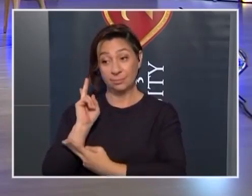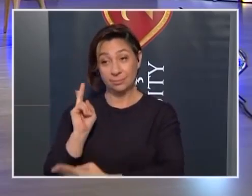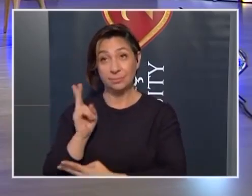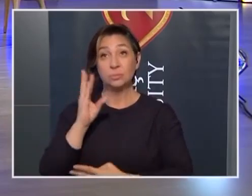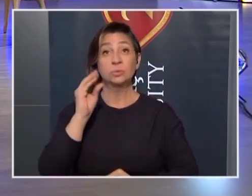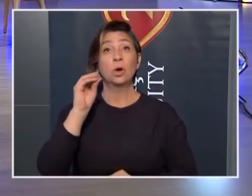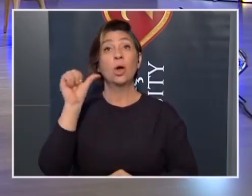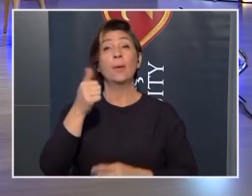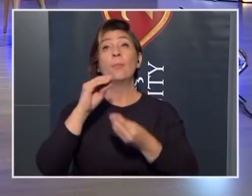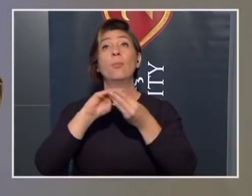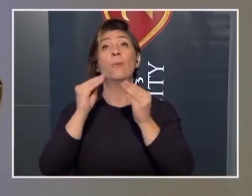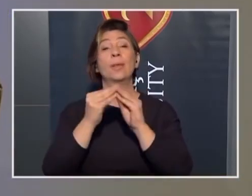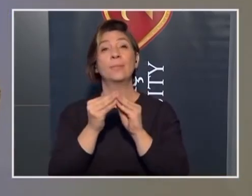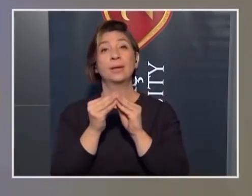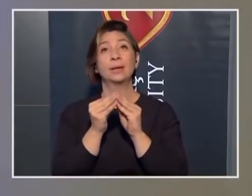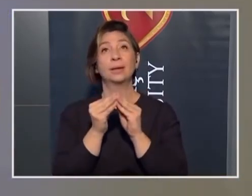bir problemi,